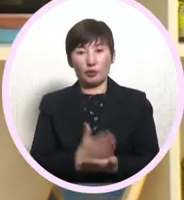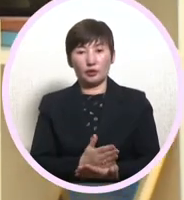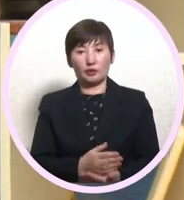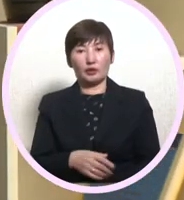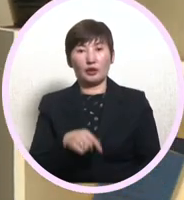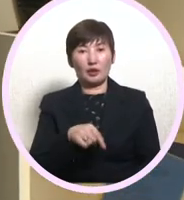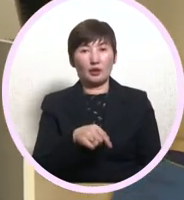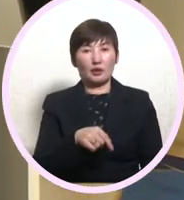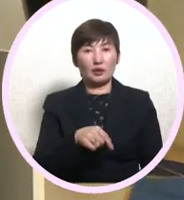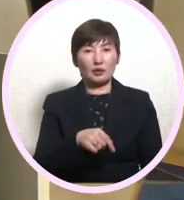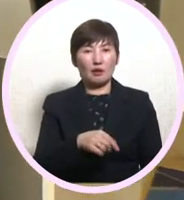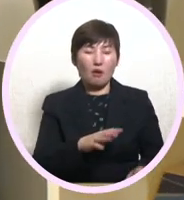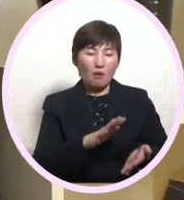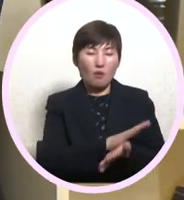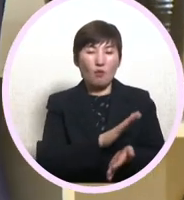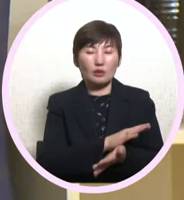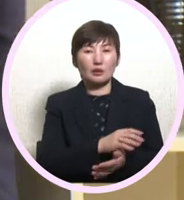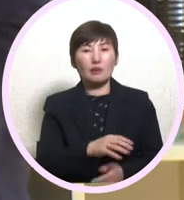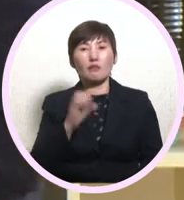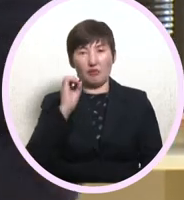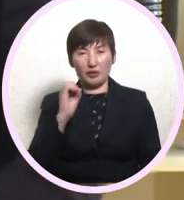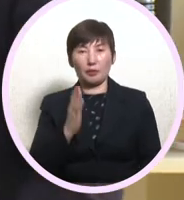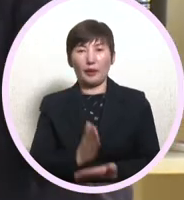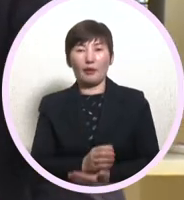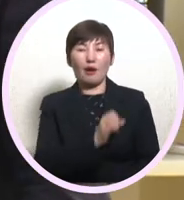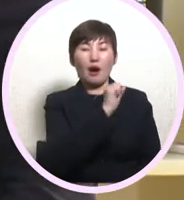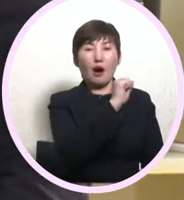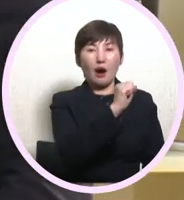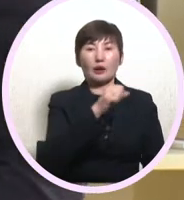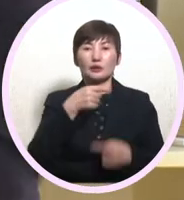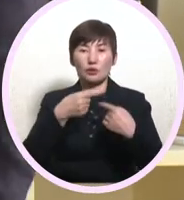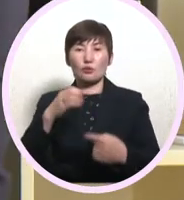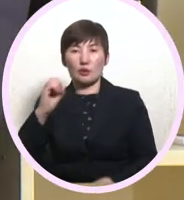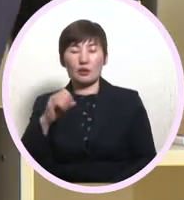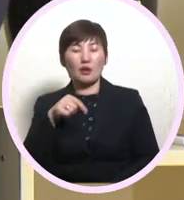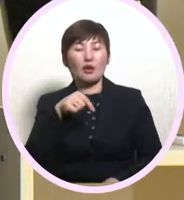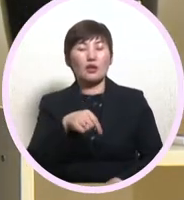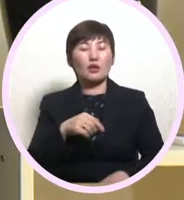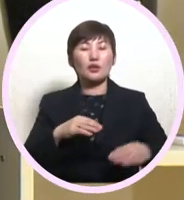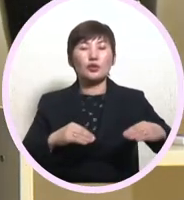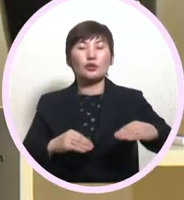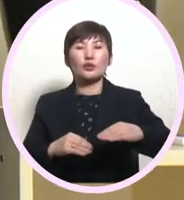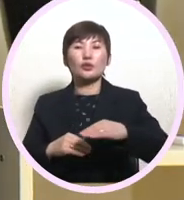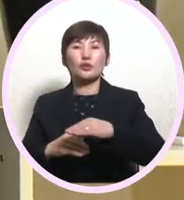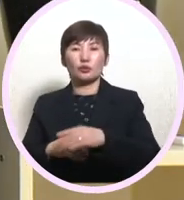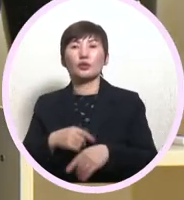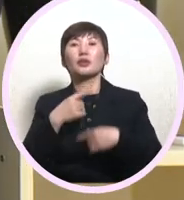үүнийг хурдхал яах вэ? Тэгтээ тэнцэг гэж үзнэ. За үүнийг пэцэд яах вэ? Жиг төлөвөн гэж үзнэ. Аа. Жиг төлөвөн.